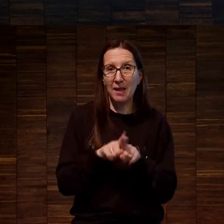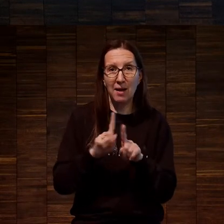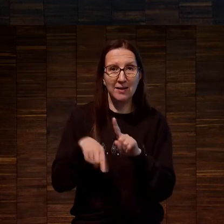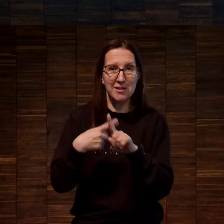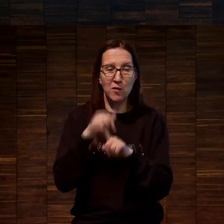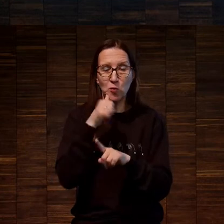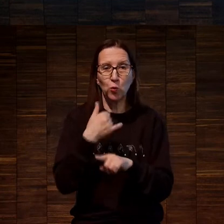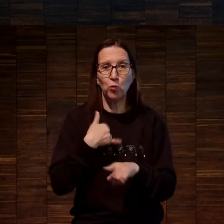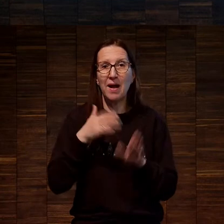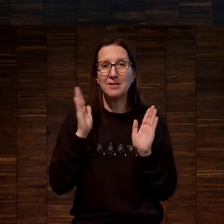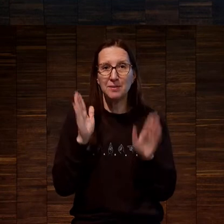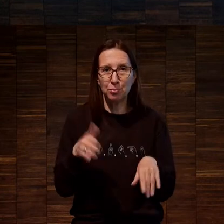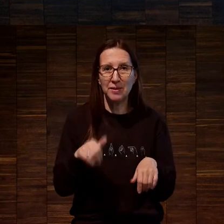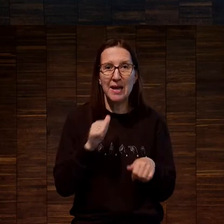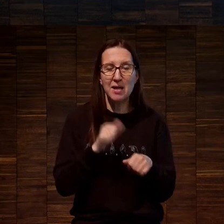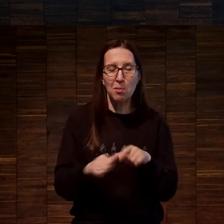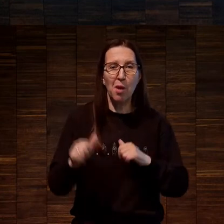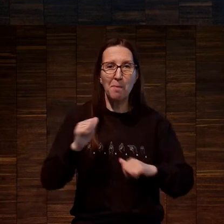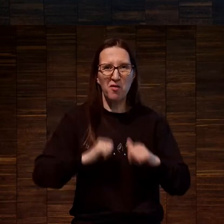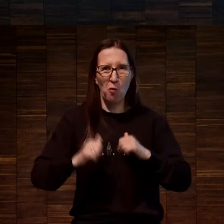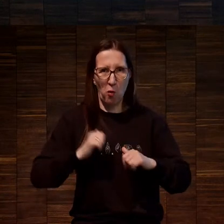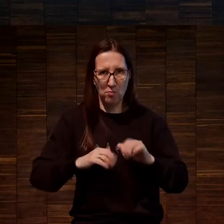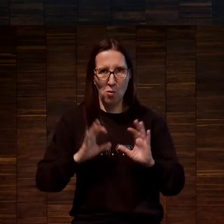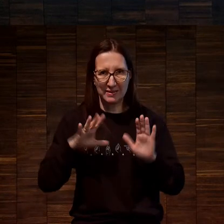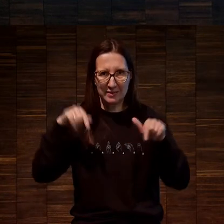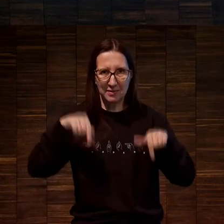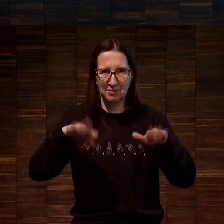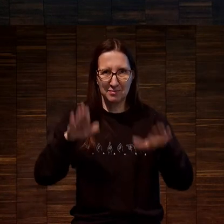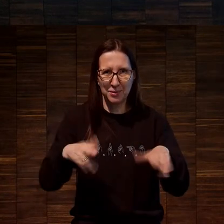следующий год у вас будет вообще целиком какая-то перформативная история?